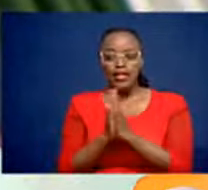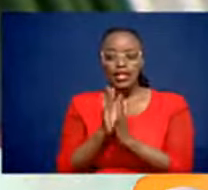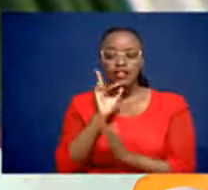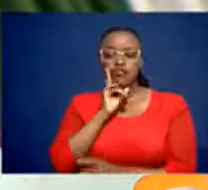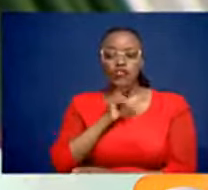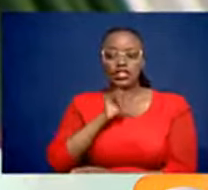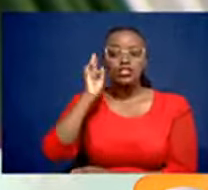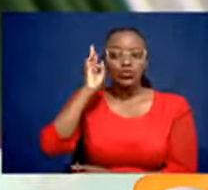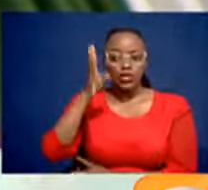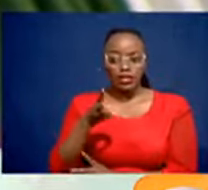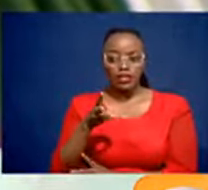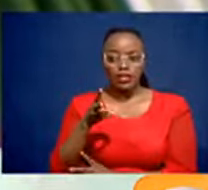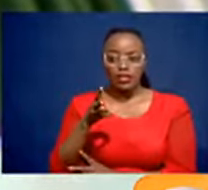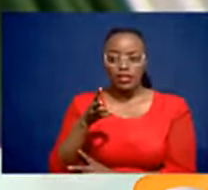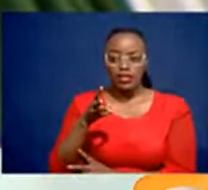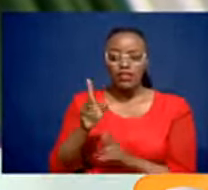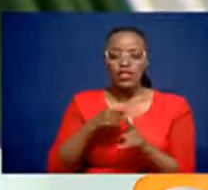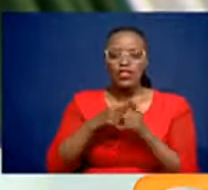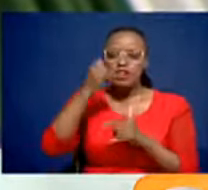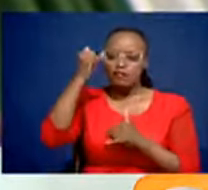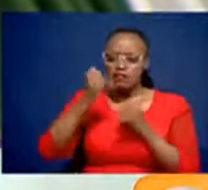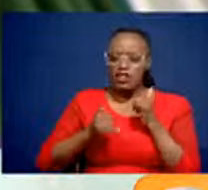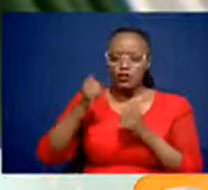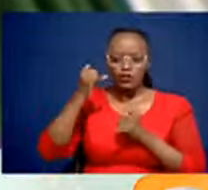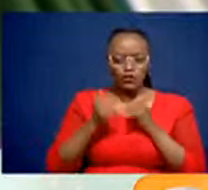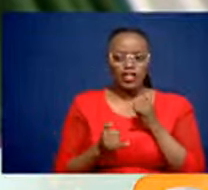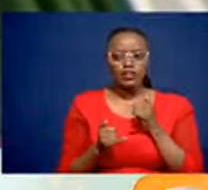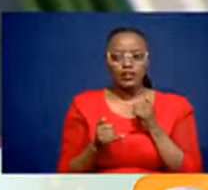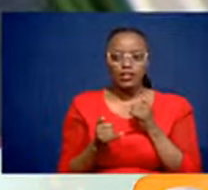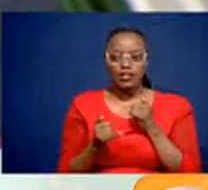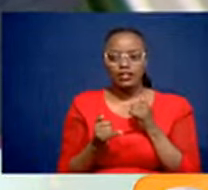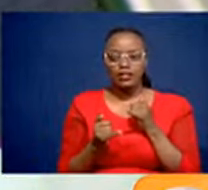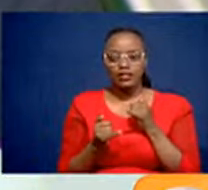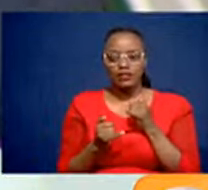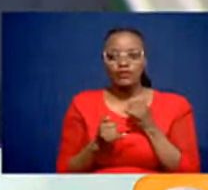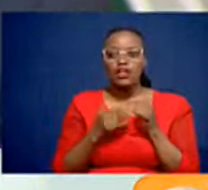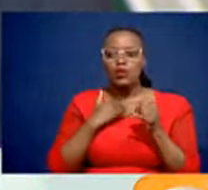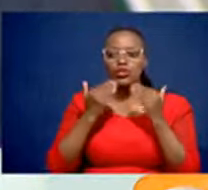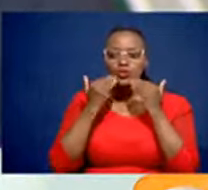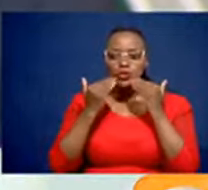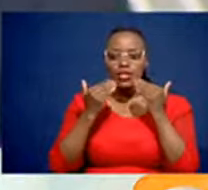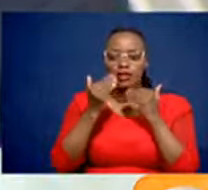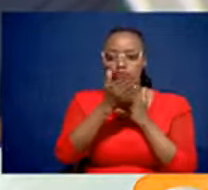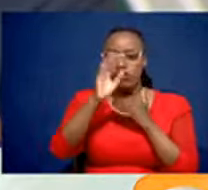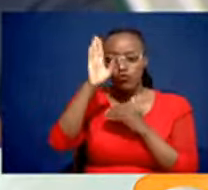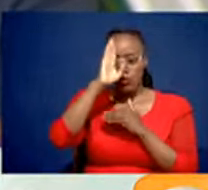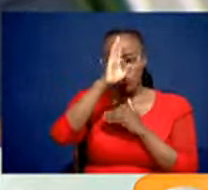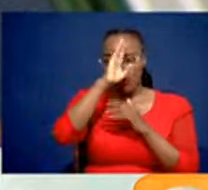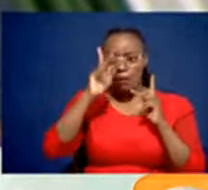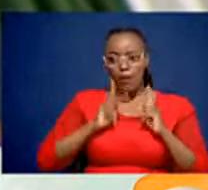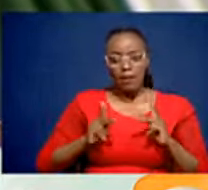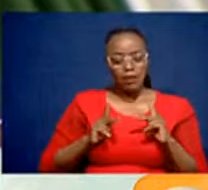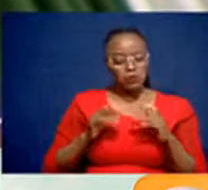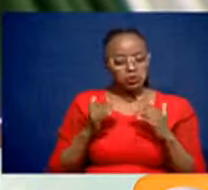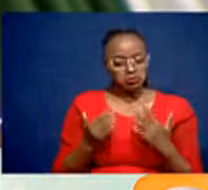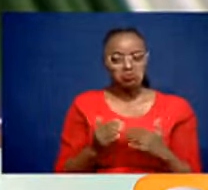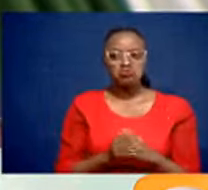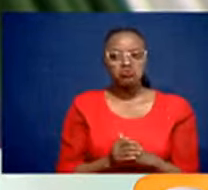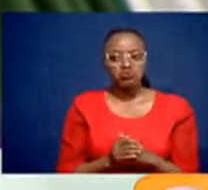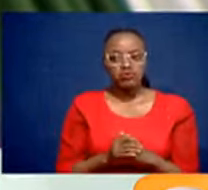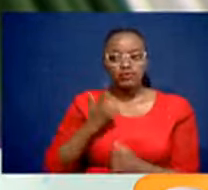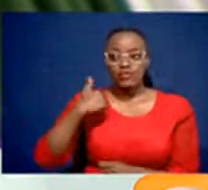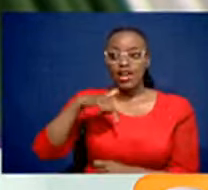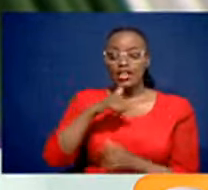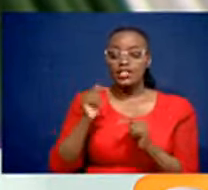tutakamilisha. Mwisho kabisa, wacha niwashukuru watu wa Bungoma jameni.